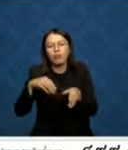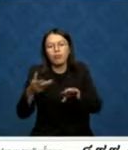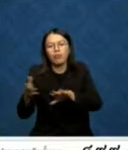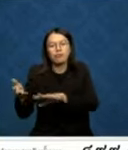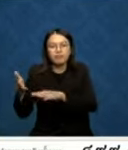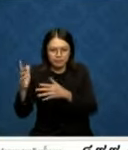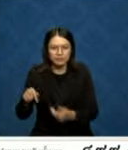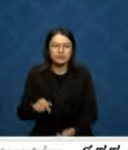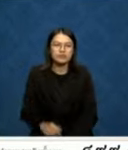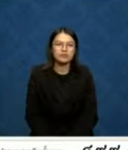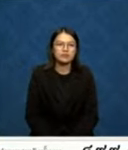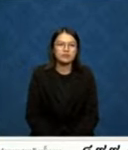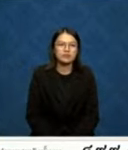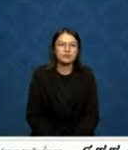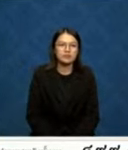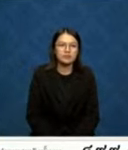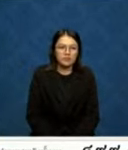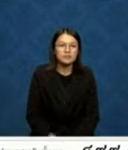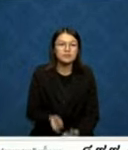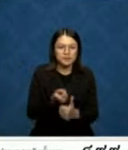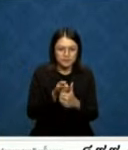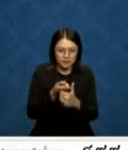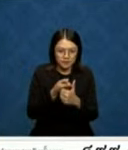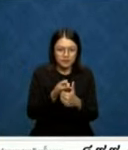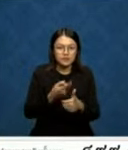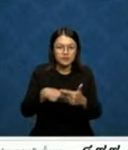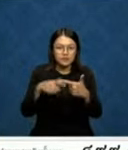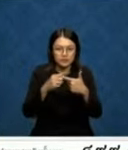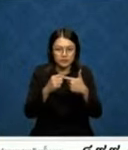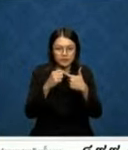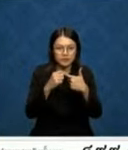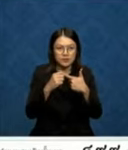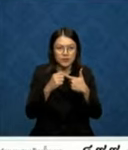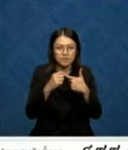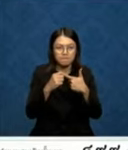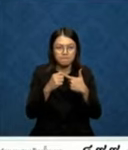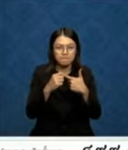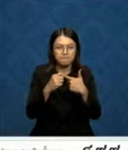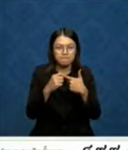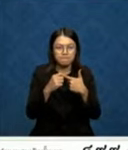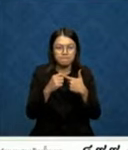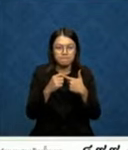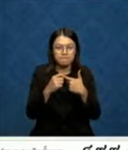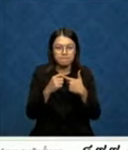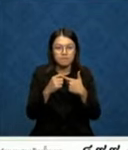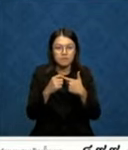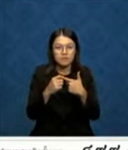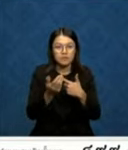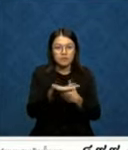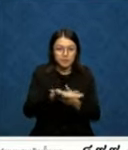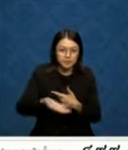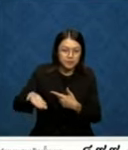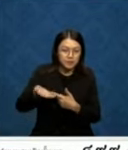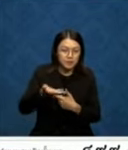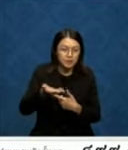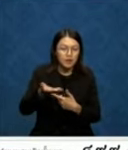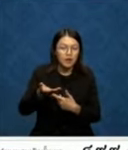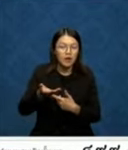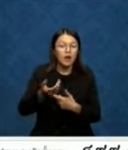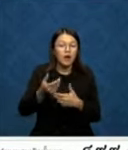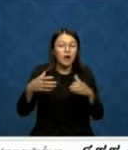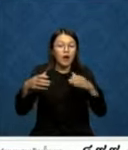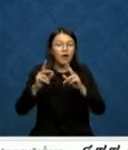นเรียบร้อยเลยนะครับประเด็นแรกประเด็นที่สองครับก็อยากจะแชร์กับเพื่อนสมาชิกนะครับว่าในชั้นกรรมธิ